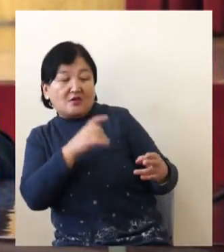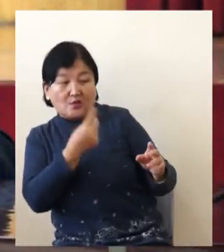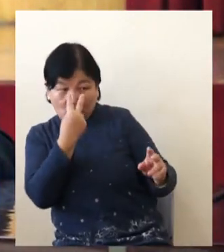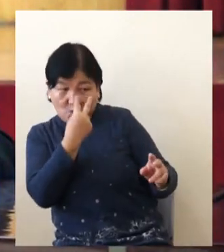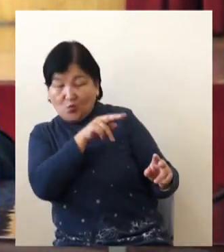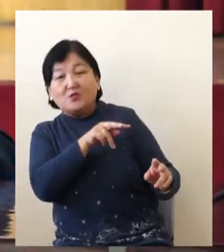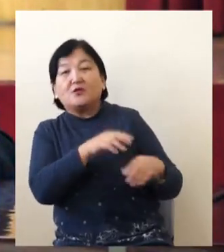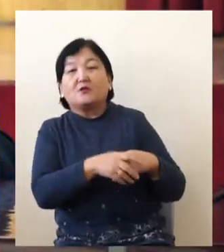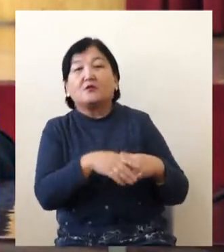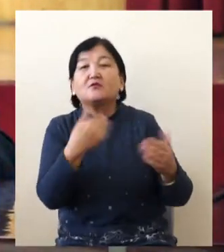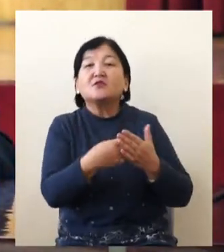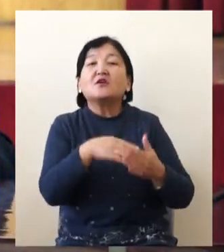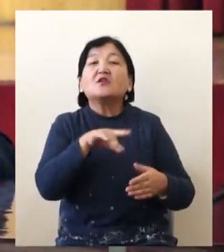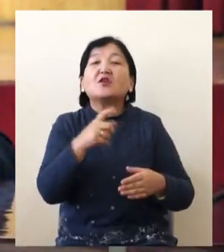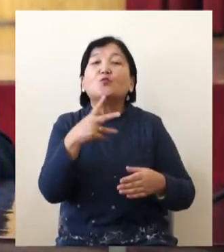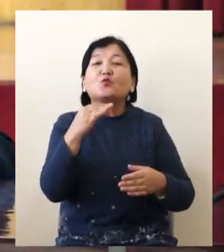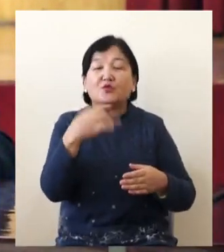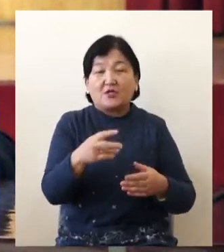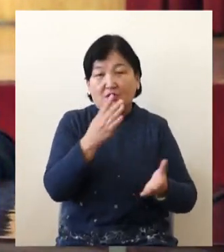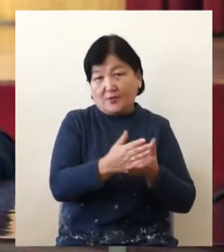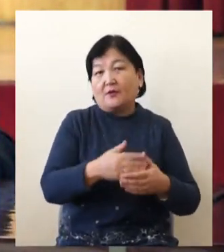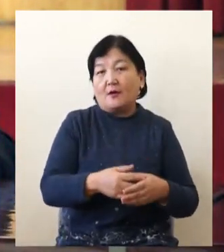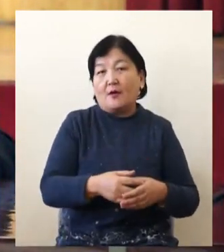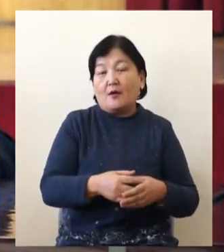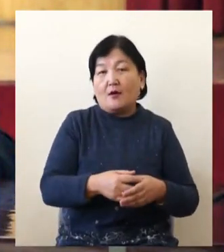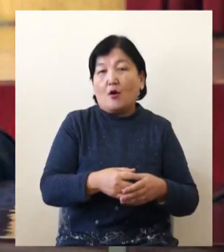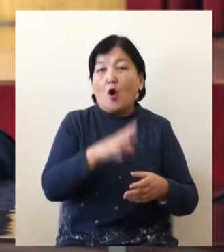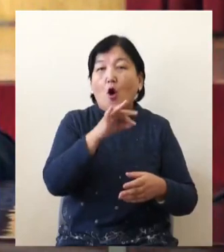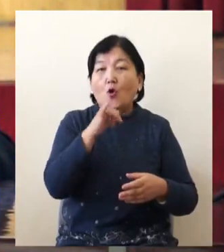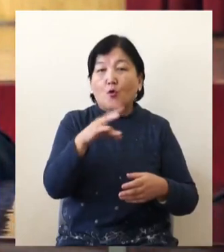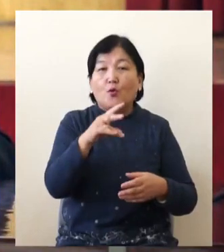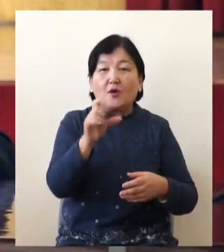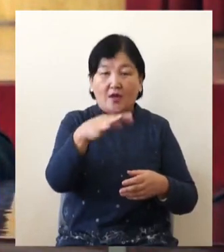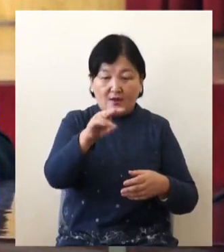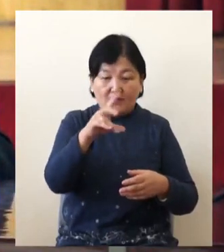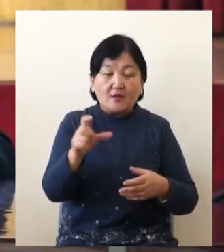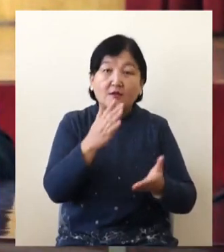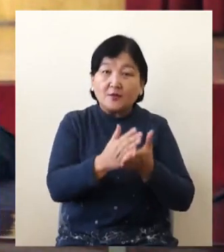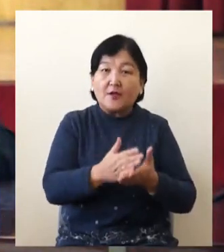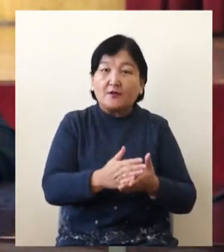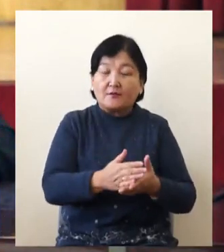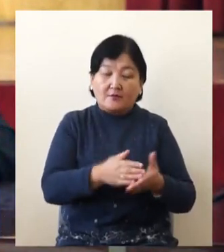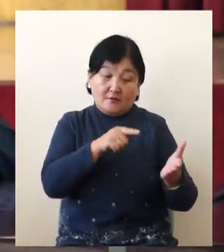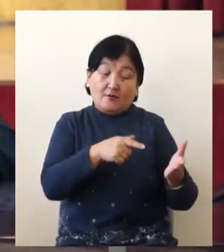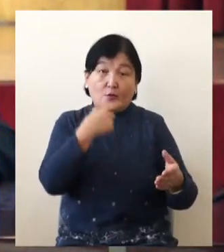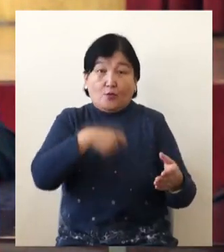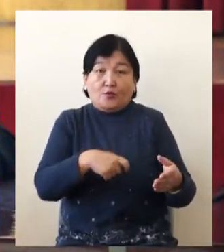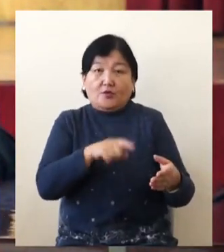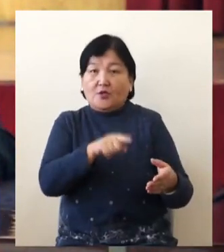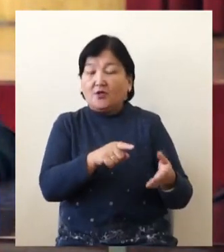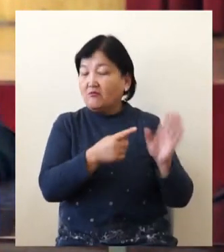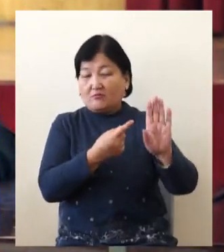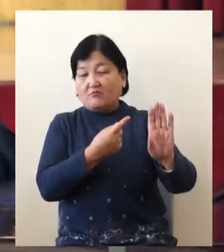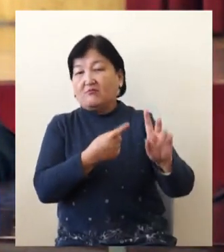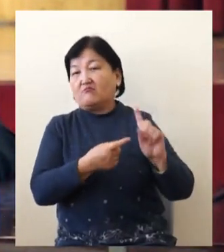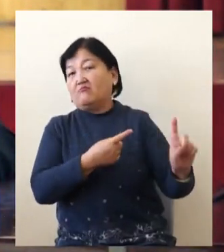Жишээ нь тэр Тэмүгжин гэж ардчилсан намаас, оюун эрдэнэ байна, Монгол ардын намаас. шүглүүдэг чинь тэгээ намууд